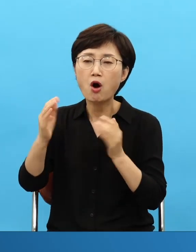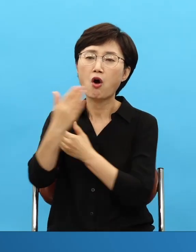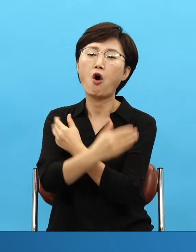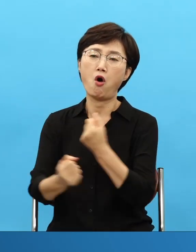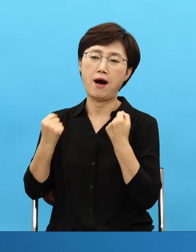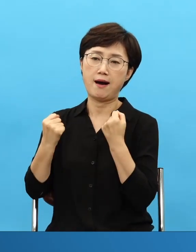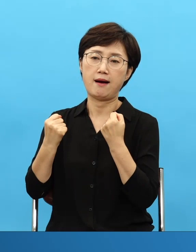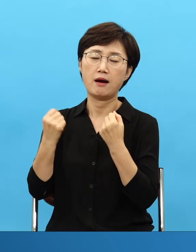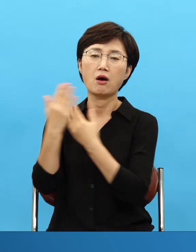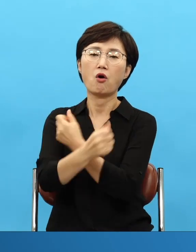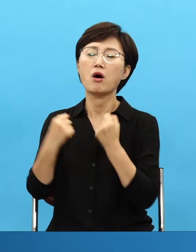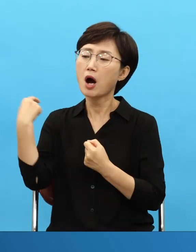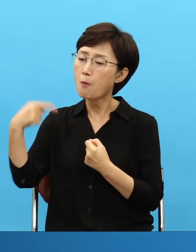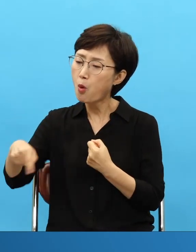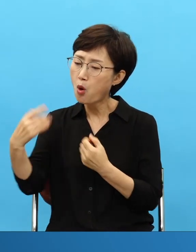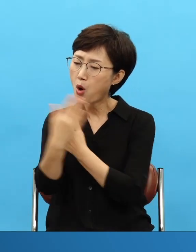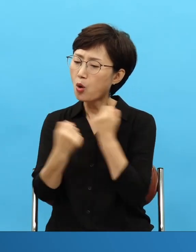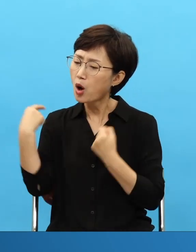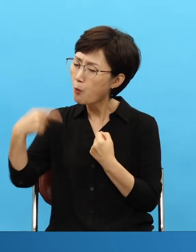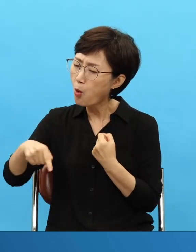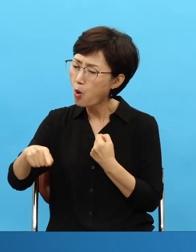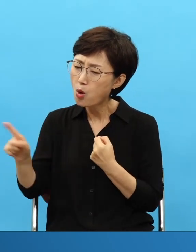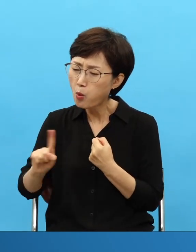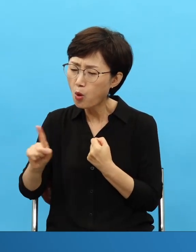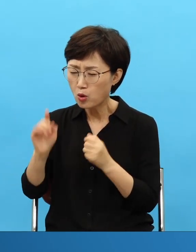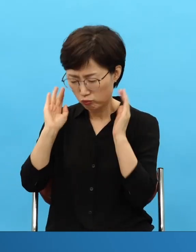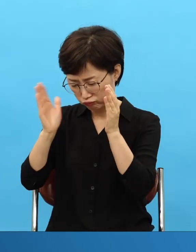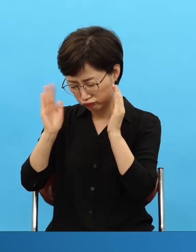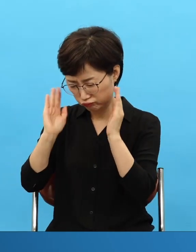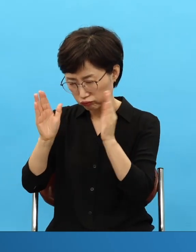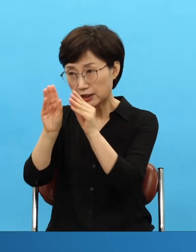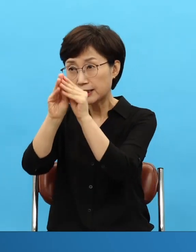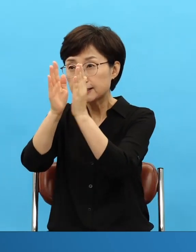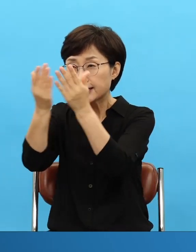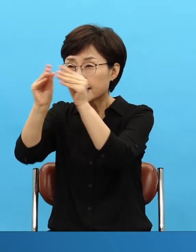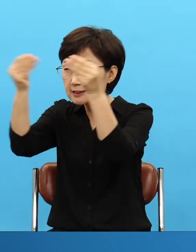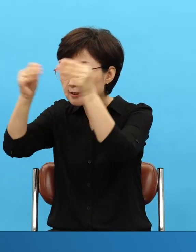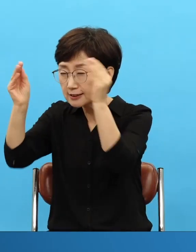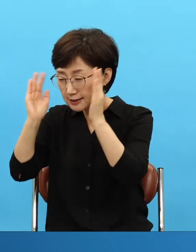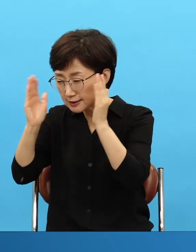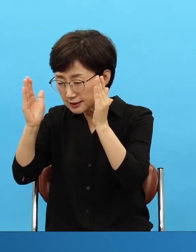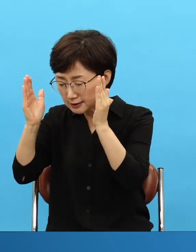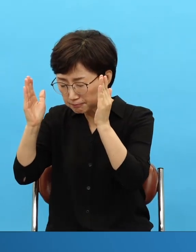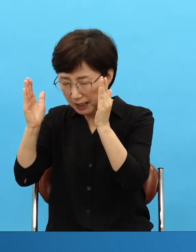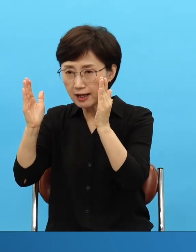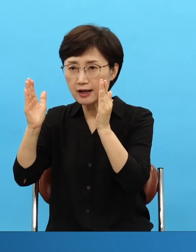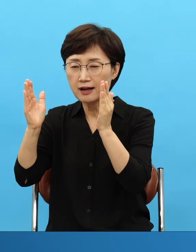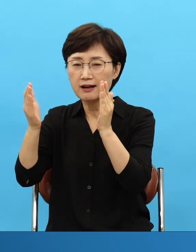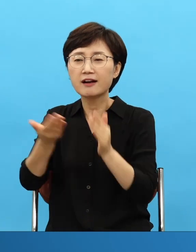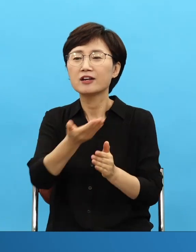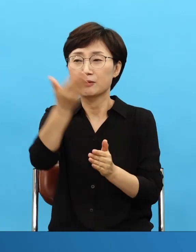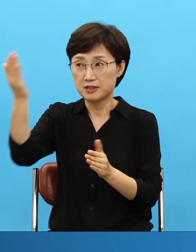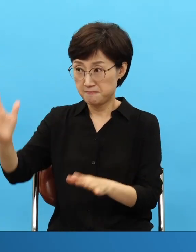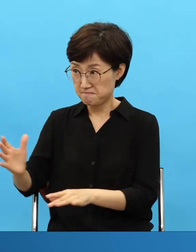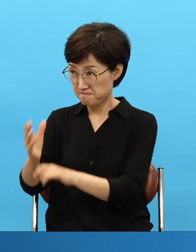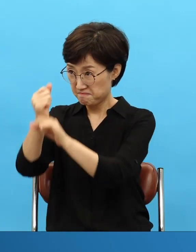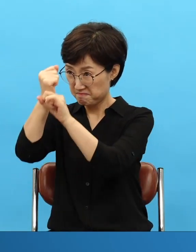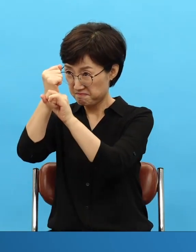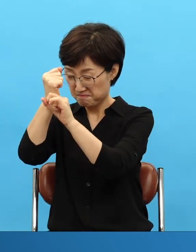is health. 그래서 지금 이제 여러분들 가르치고 있는 이렇게 기도해라.